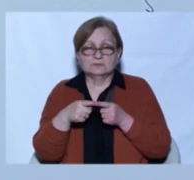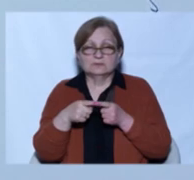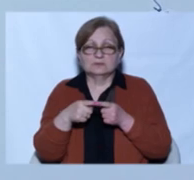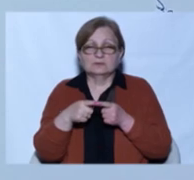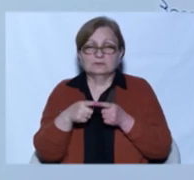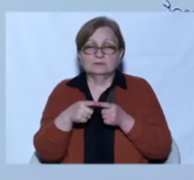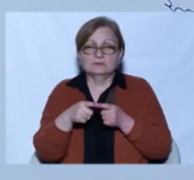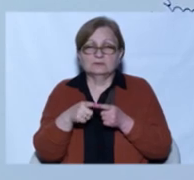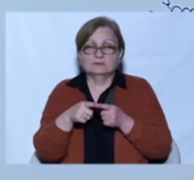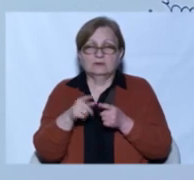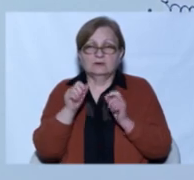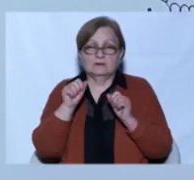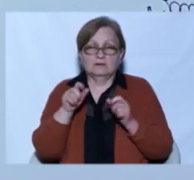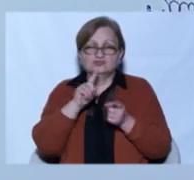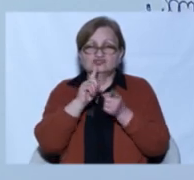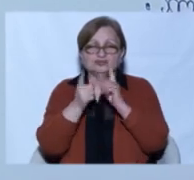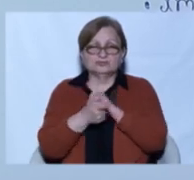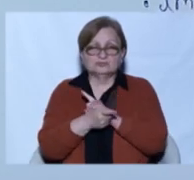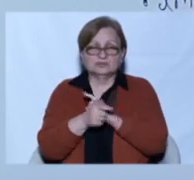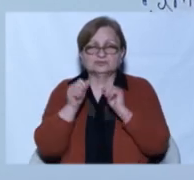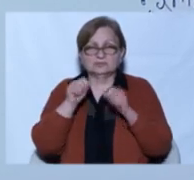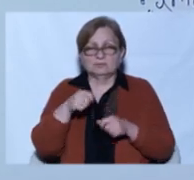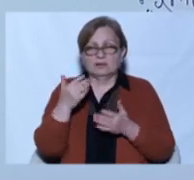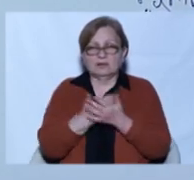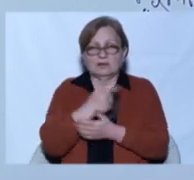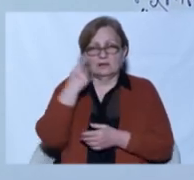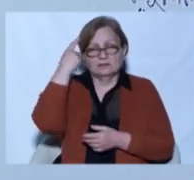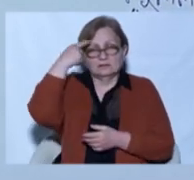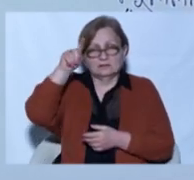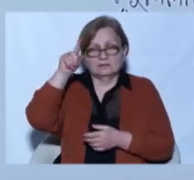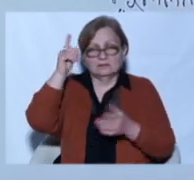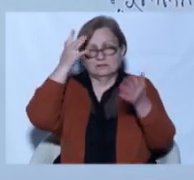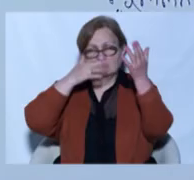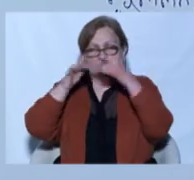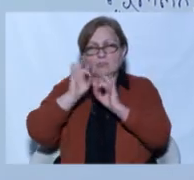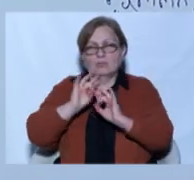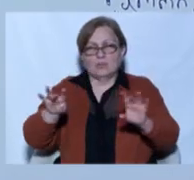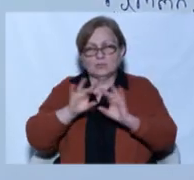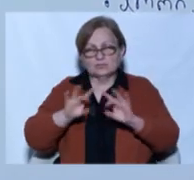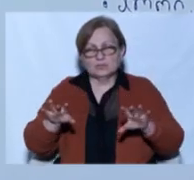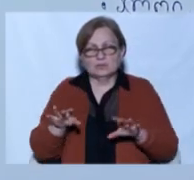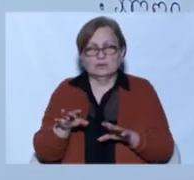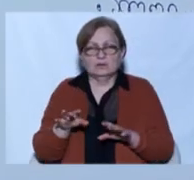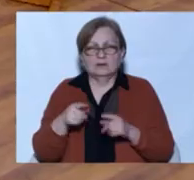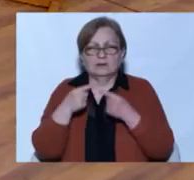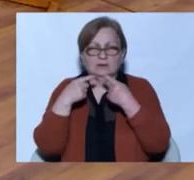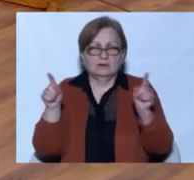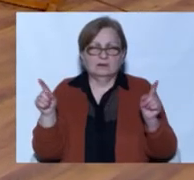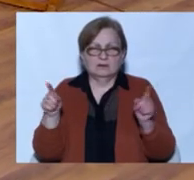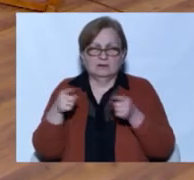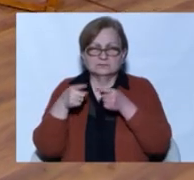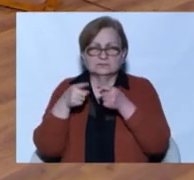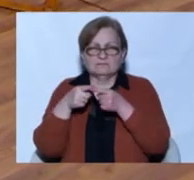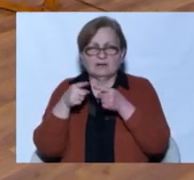შეცვლა ნიშნავს ახალი იდეების მოფიქრებას. მოთხრობის, ნაწარმოების სხვა